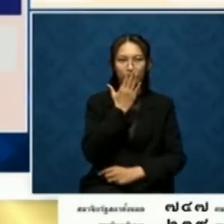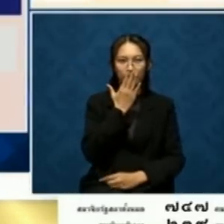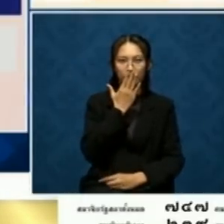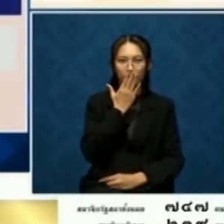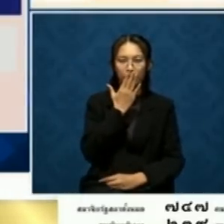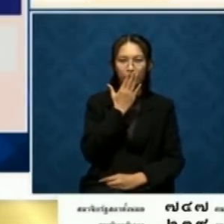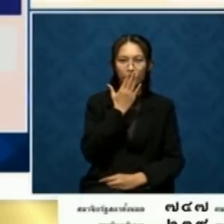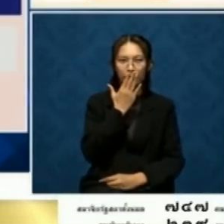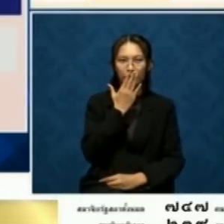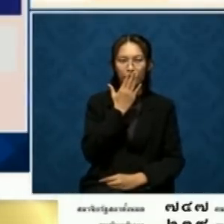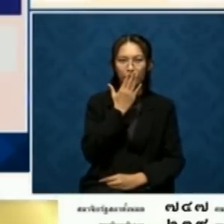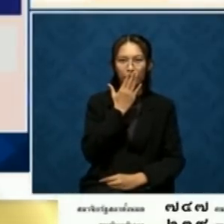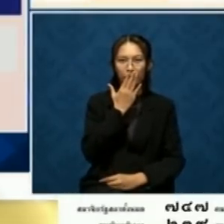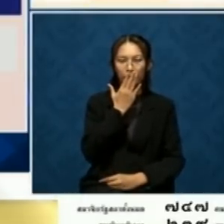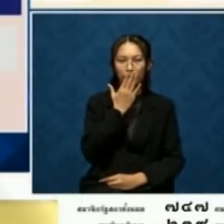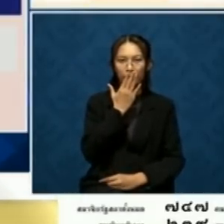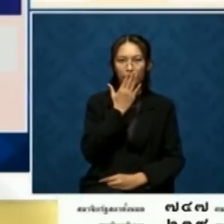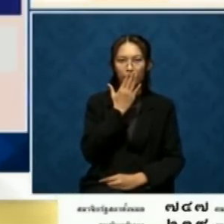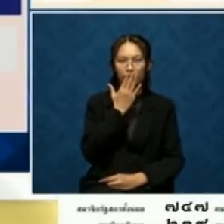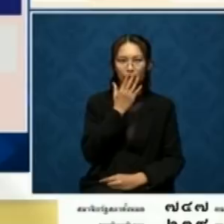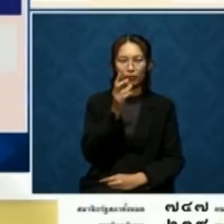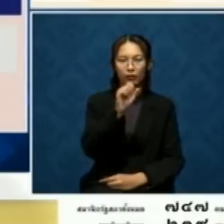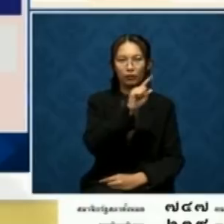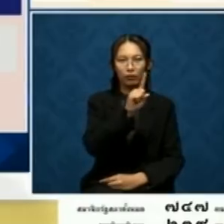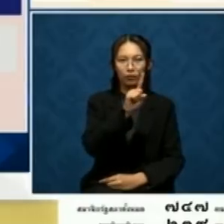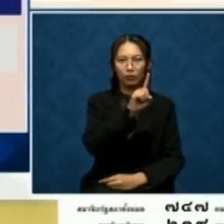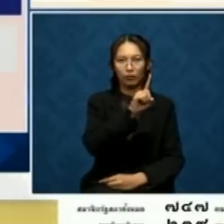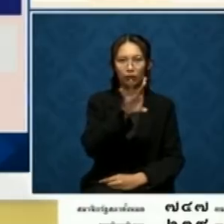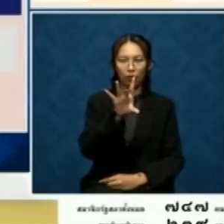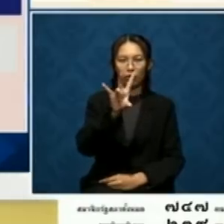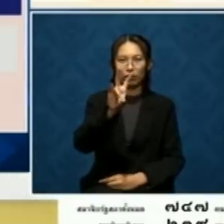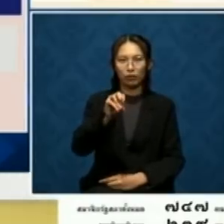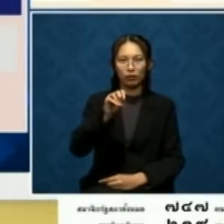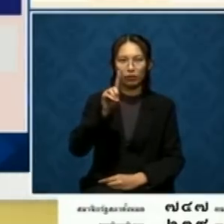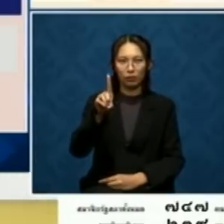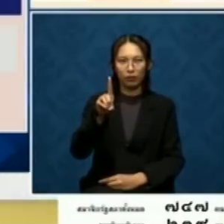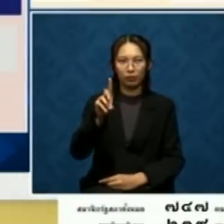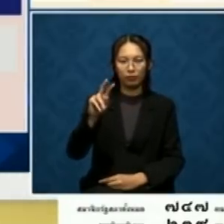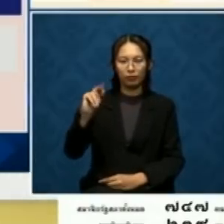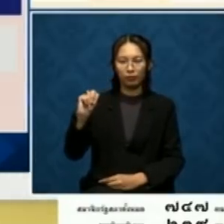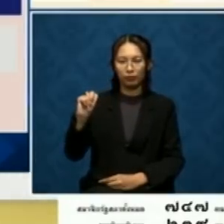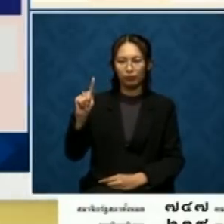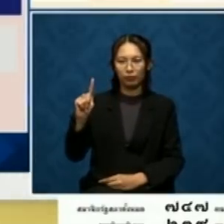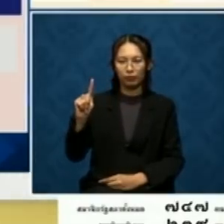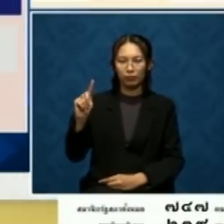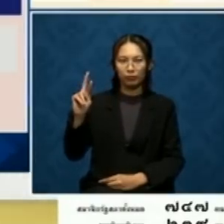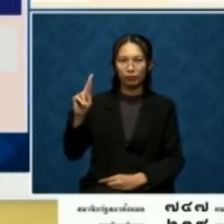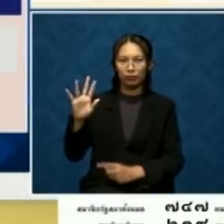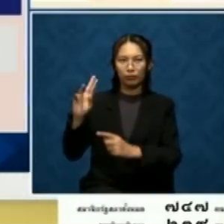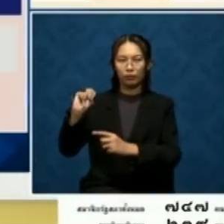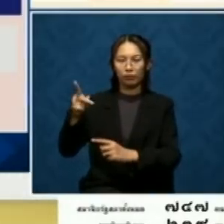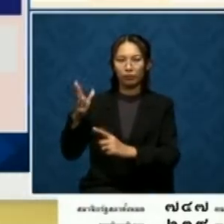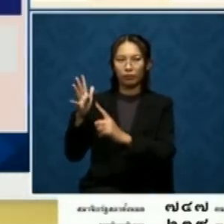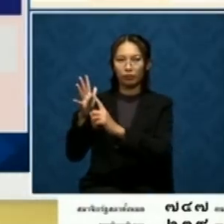ล้วไหมคะ เขาน่าจะคุยกันเรียบร้อยนะครับถ้ามาทรงนี้ก็แสดงว่าน่าจะสรุปจบกันได้ กระทรวงสำคัญสำคัญที่เรา